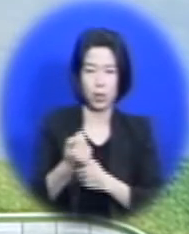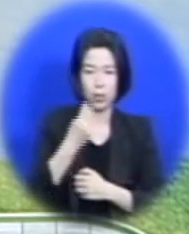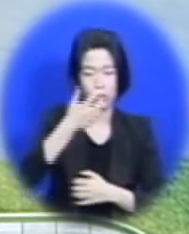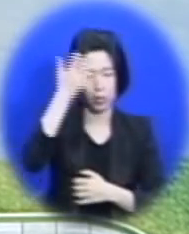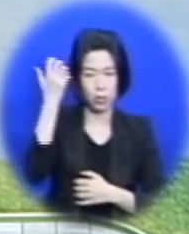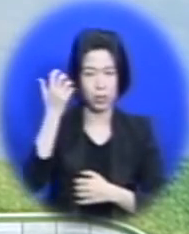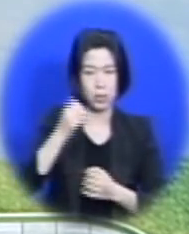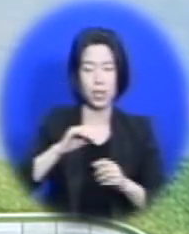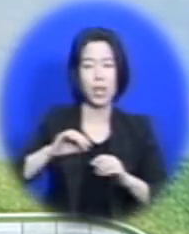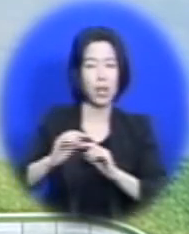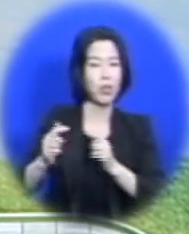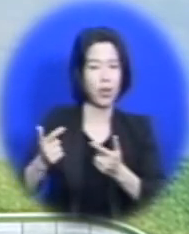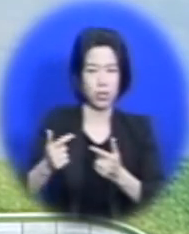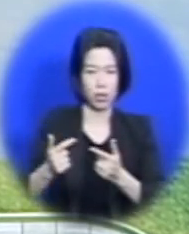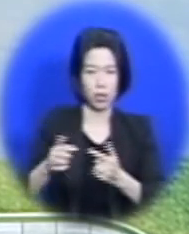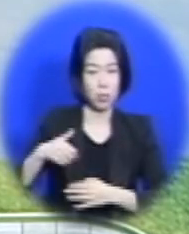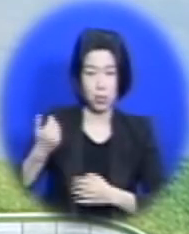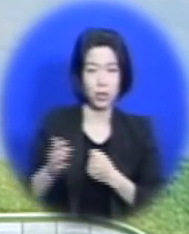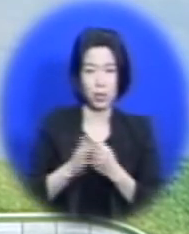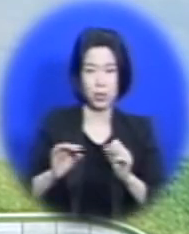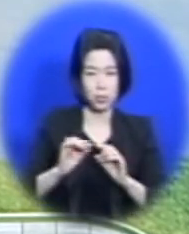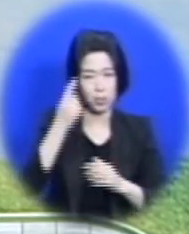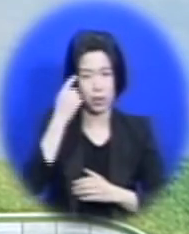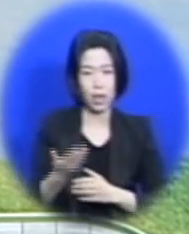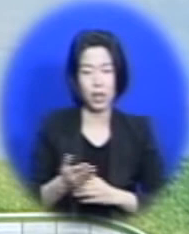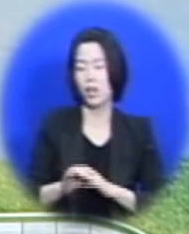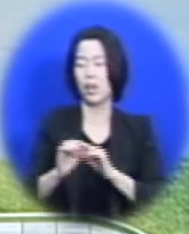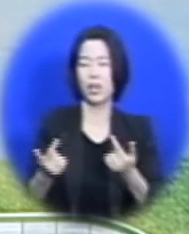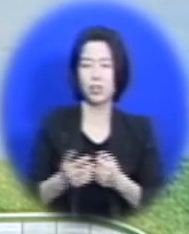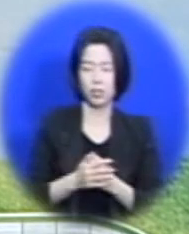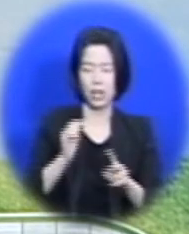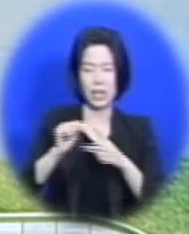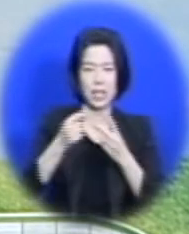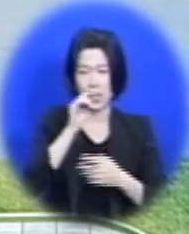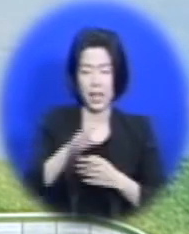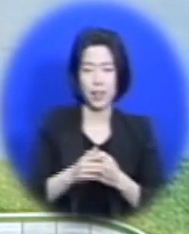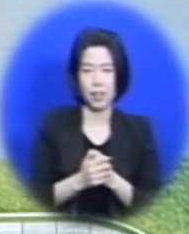몰라서 그랬을까요? 그렇지 않아요. 이해가 안 됩니다.